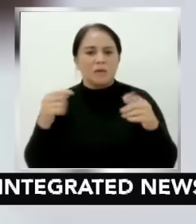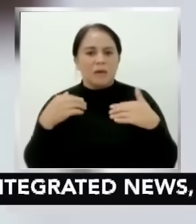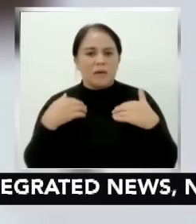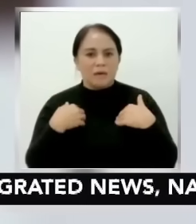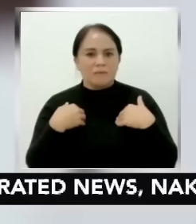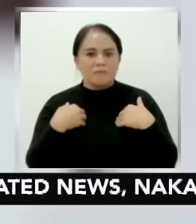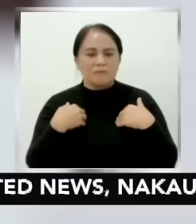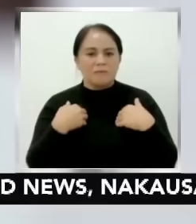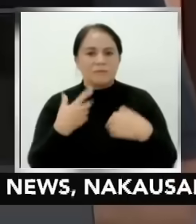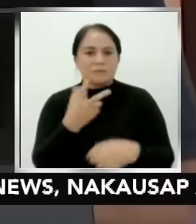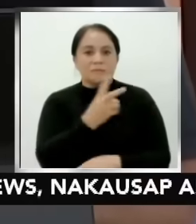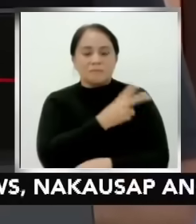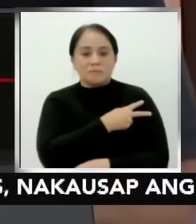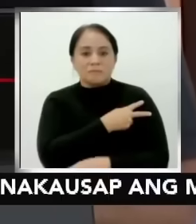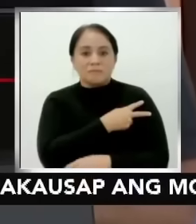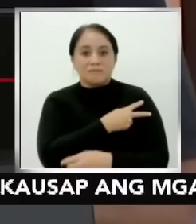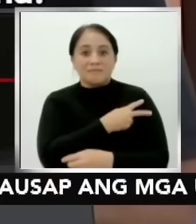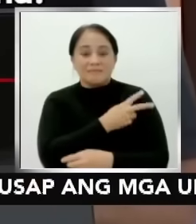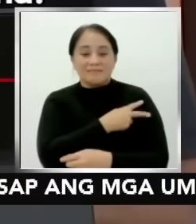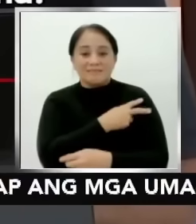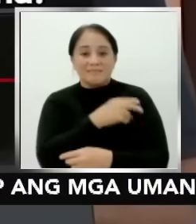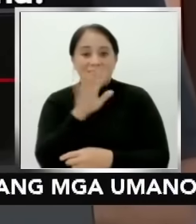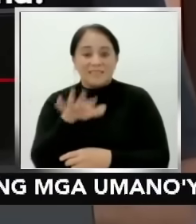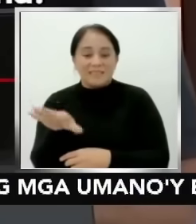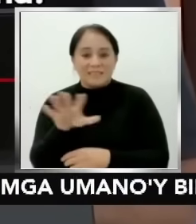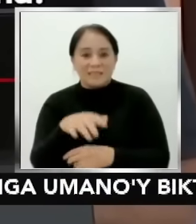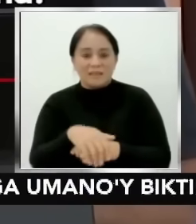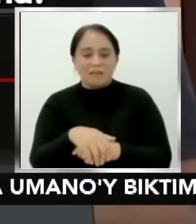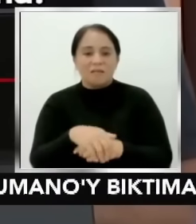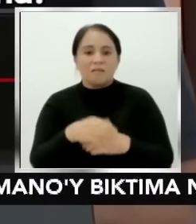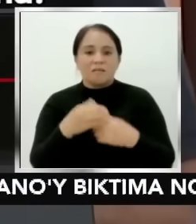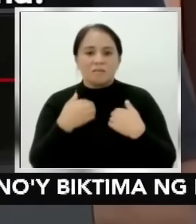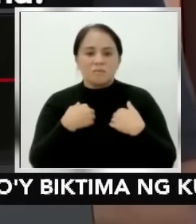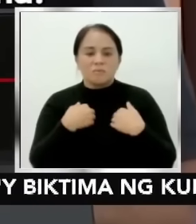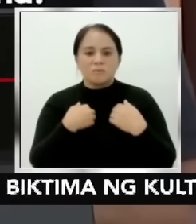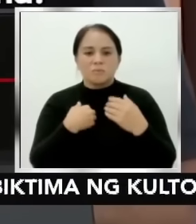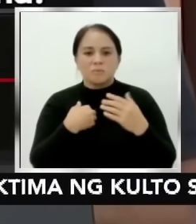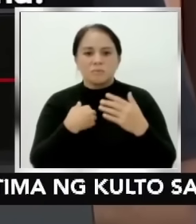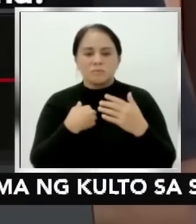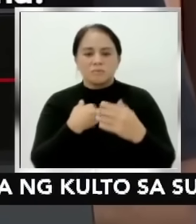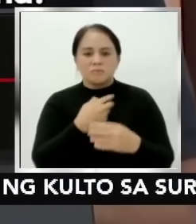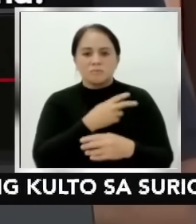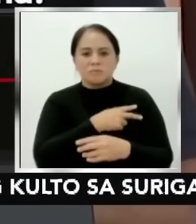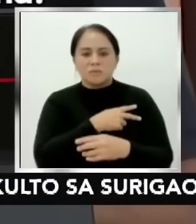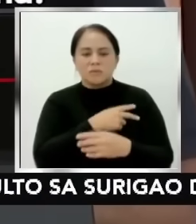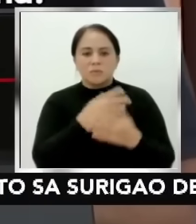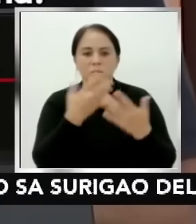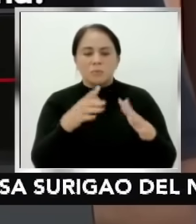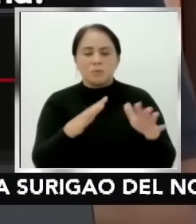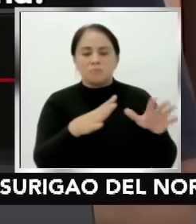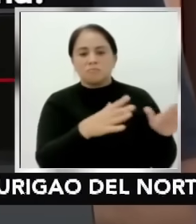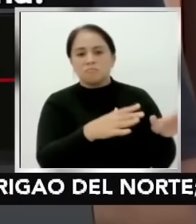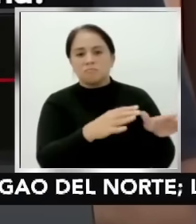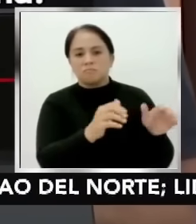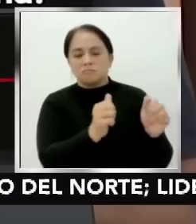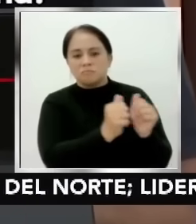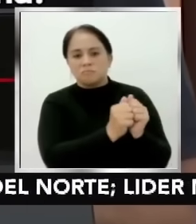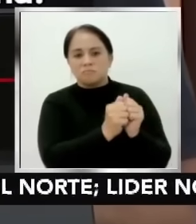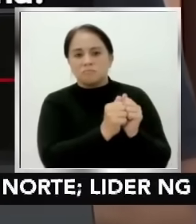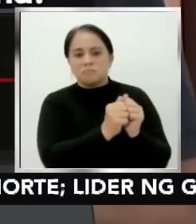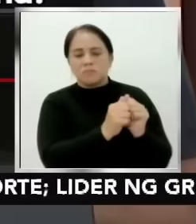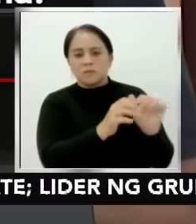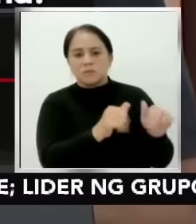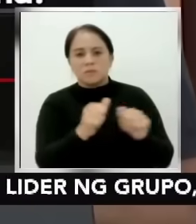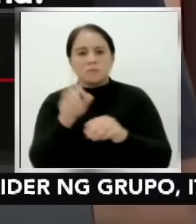bakunahan sa Kapihan. Agis kasagbutan, lagbas mi si ring, diyagi kuha mi sa iksoon ni Danang